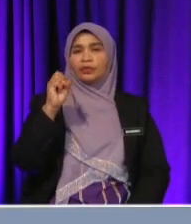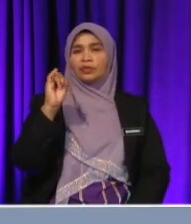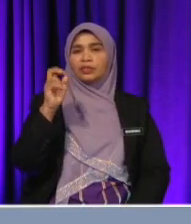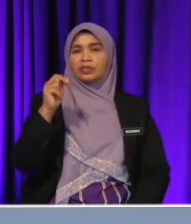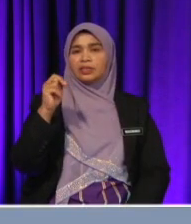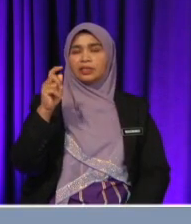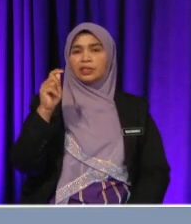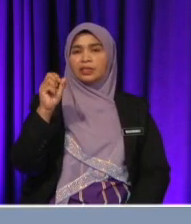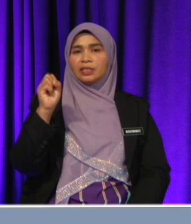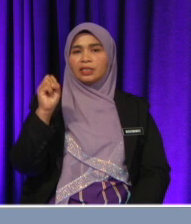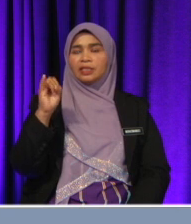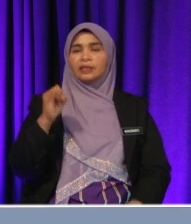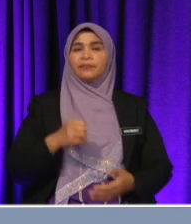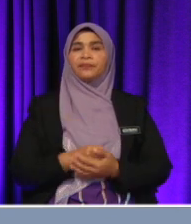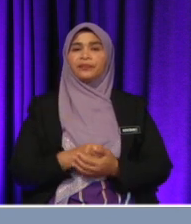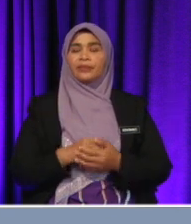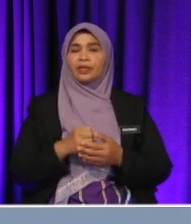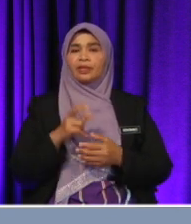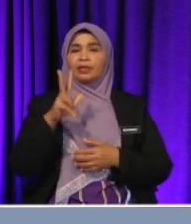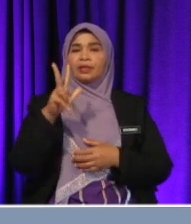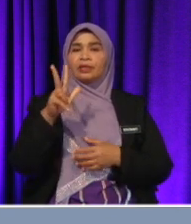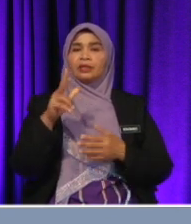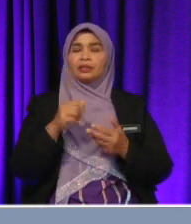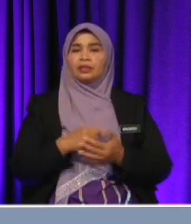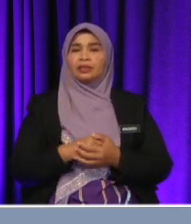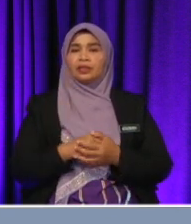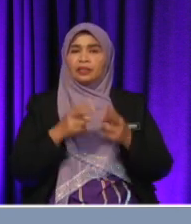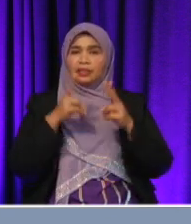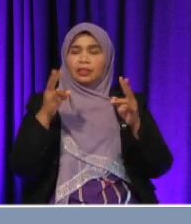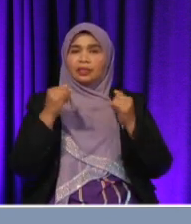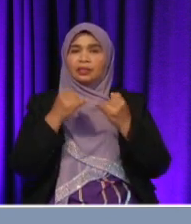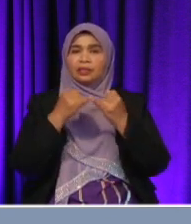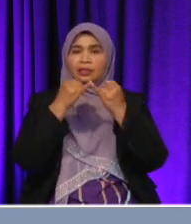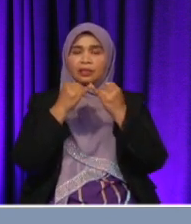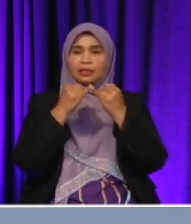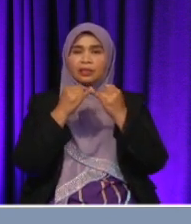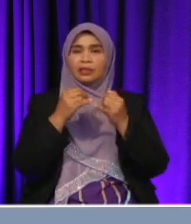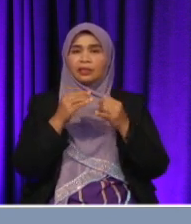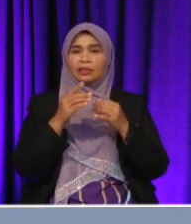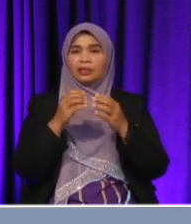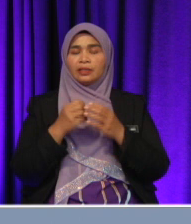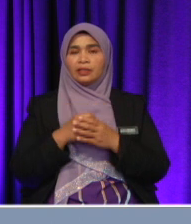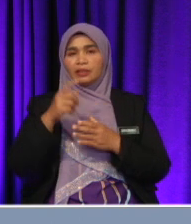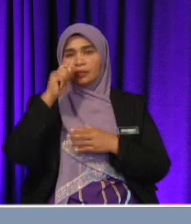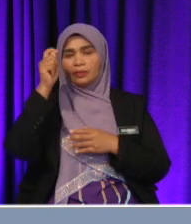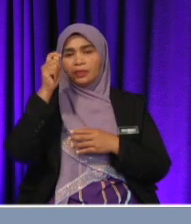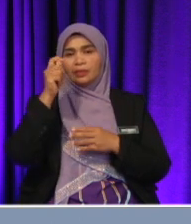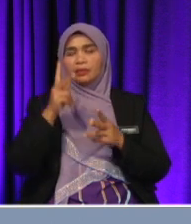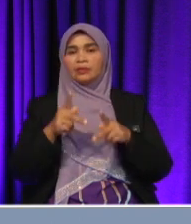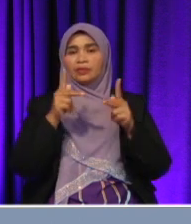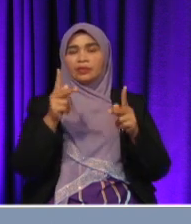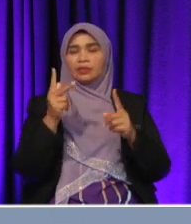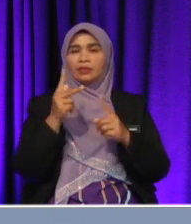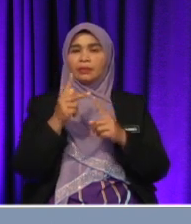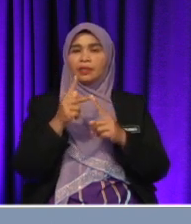fotosintesis oke yang ketiga ini sebenarnya sangat istimewa yang ini Tuhan Kurnia kan kepada pokok